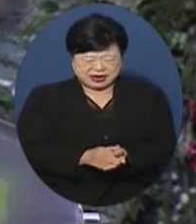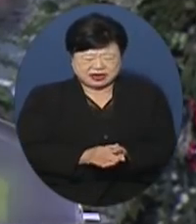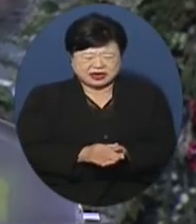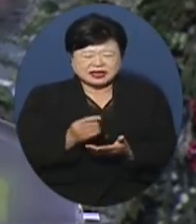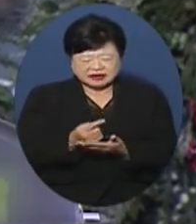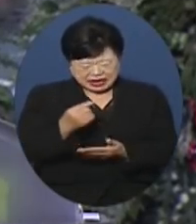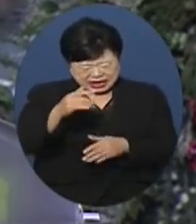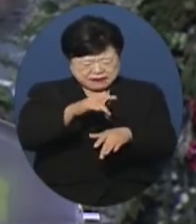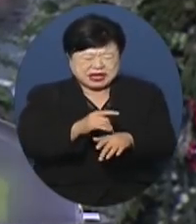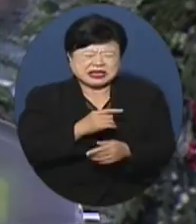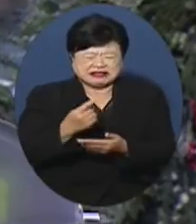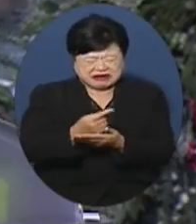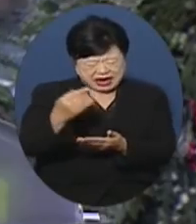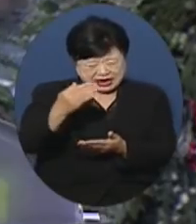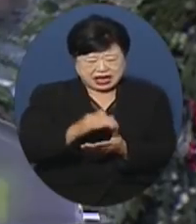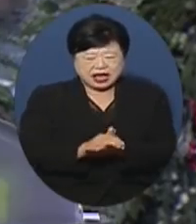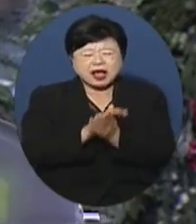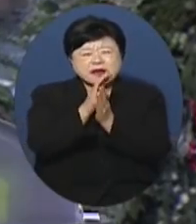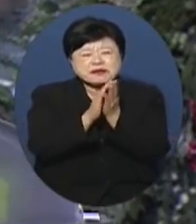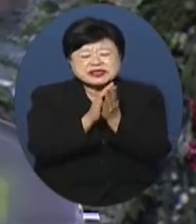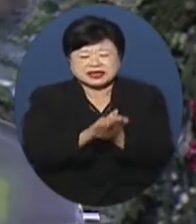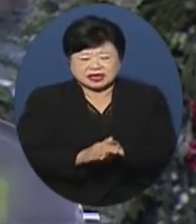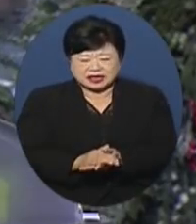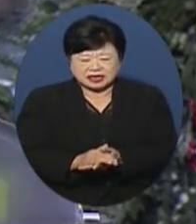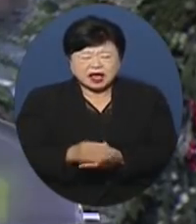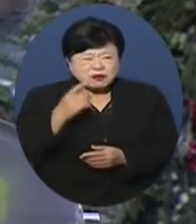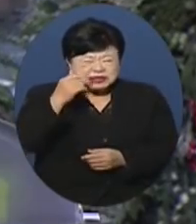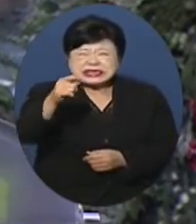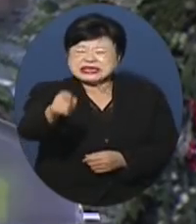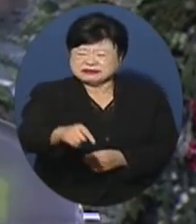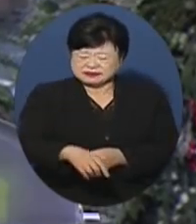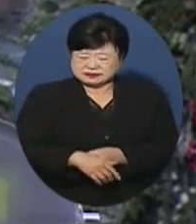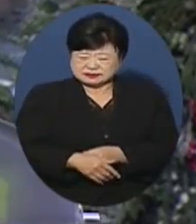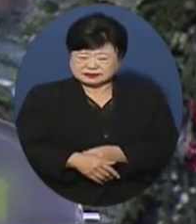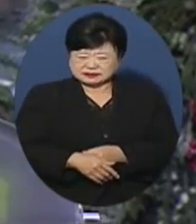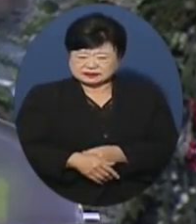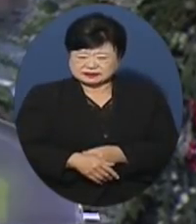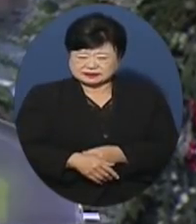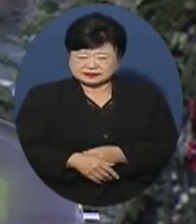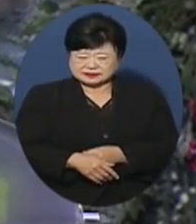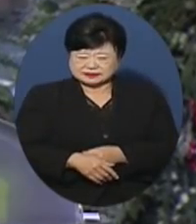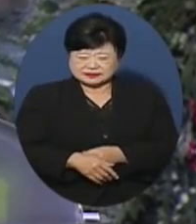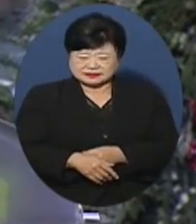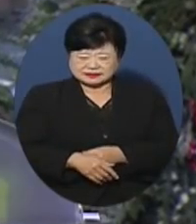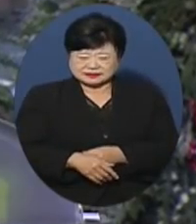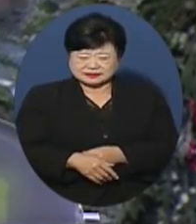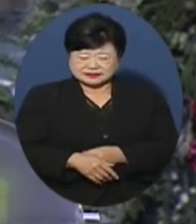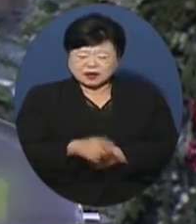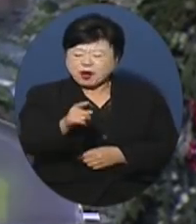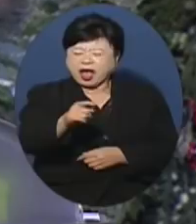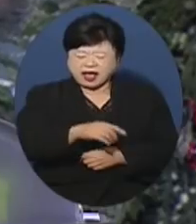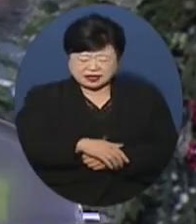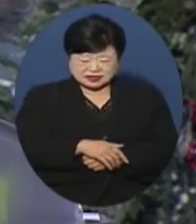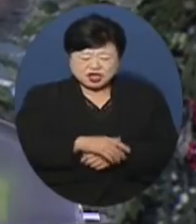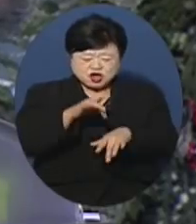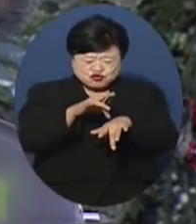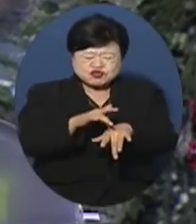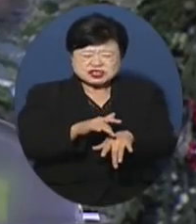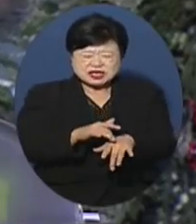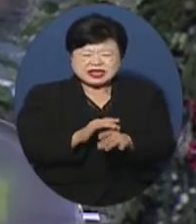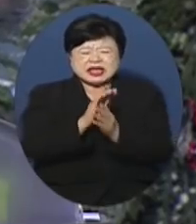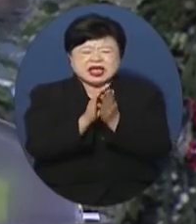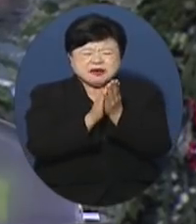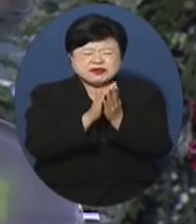나오라 그래서 제가 목사님 그럼 날 좀 귀신은